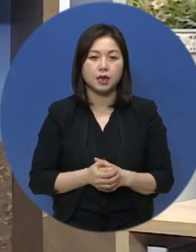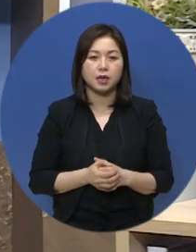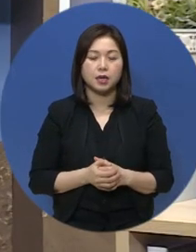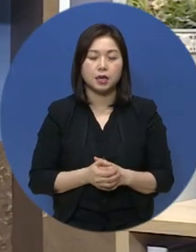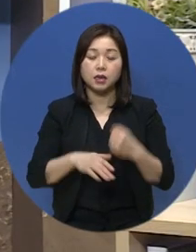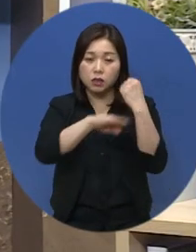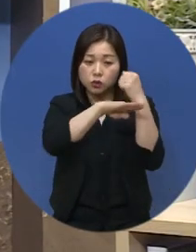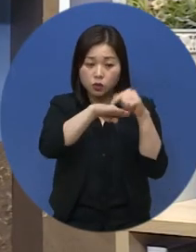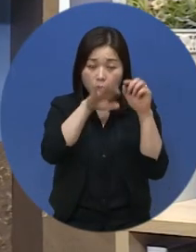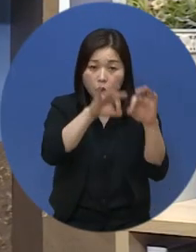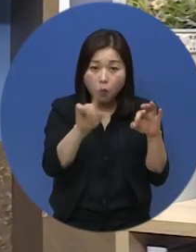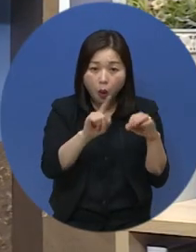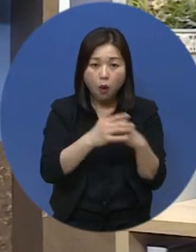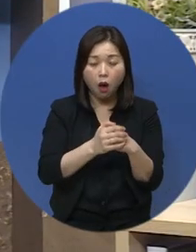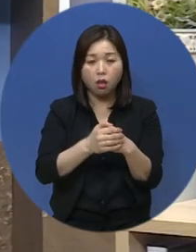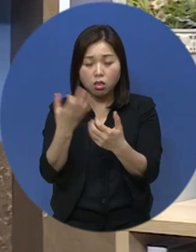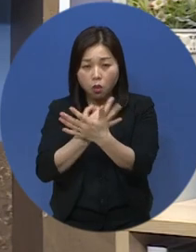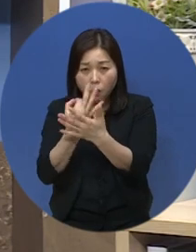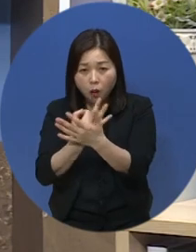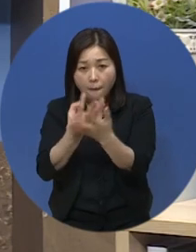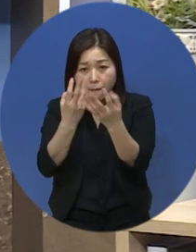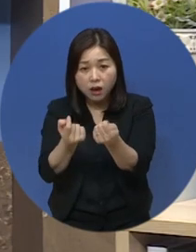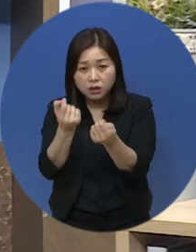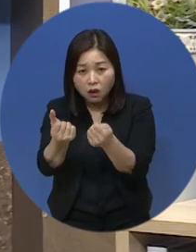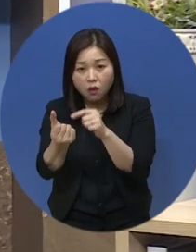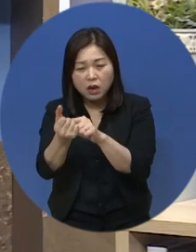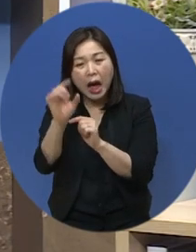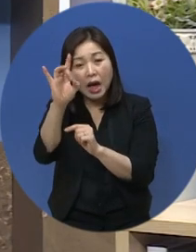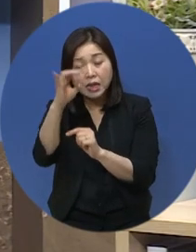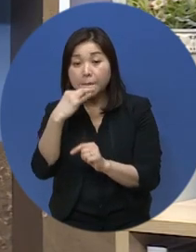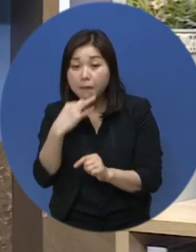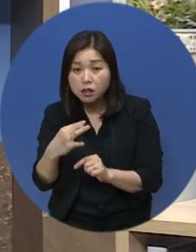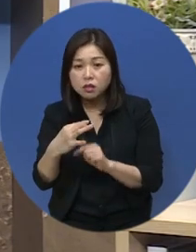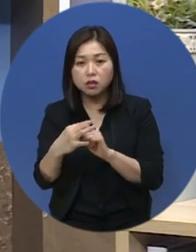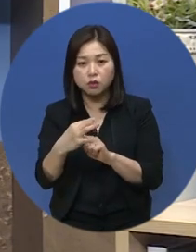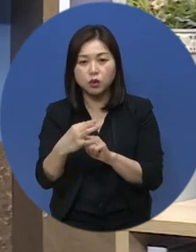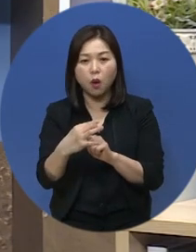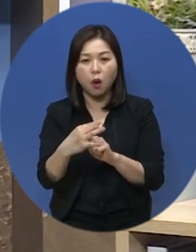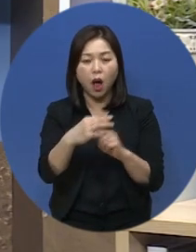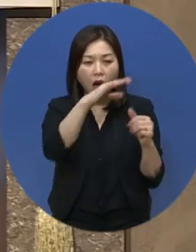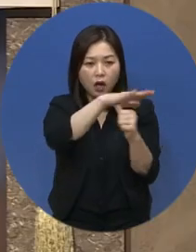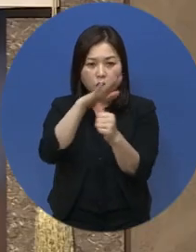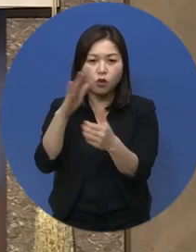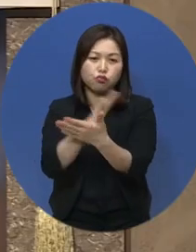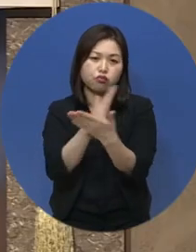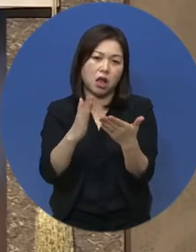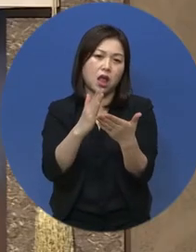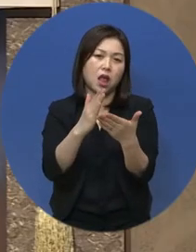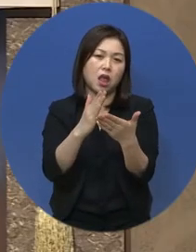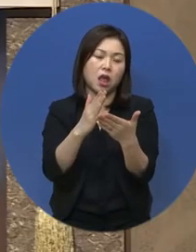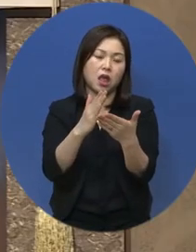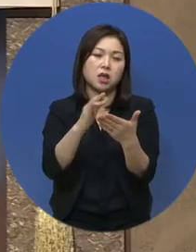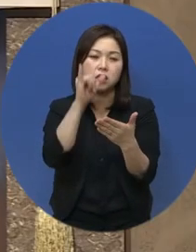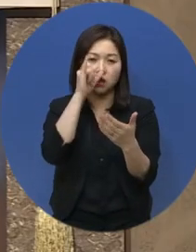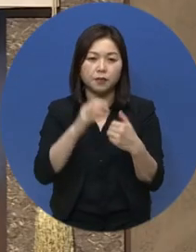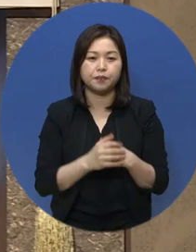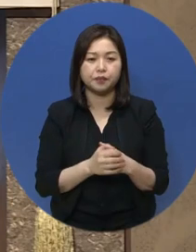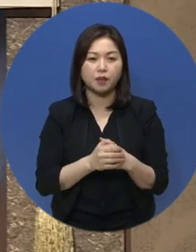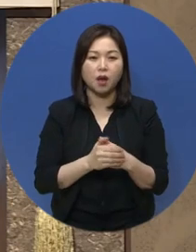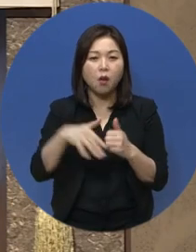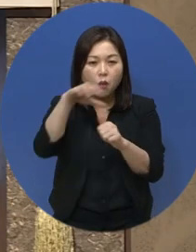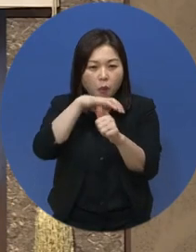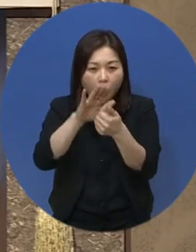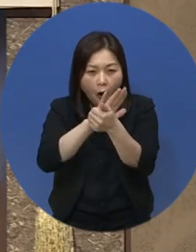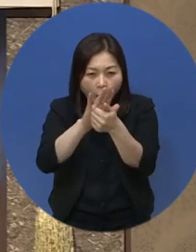그 경제적인 기준 한 가지만으로 네. 구분을 짓고 있는 물론 건가요? 이제 그 돌봄의 필요성에 따라서 예.